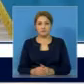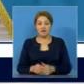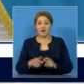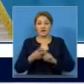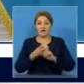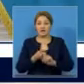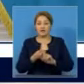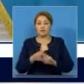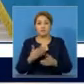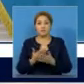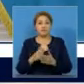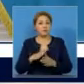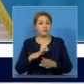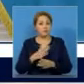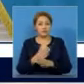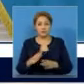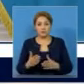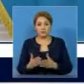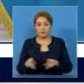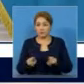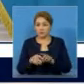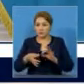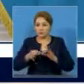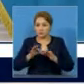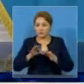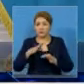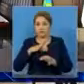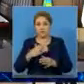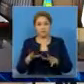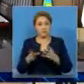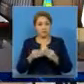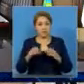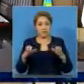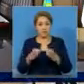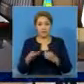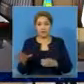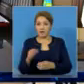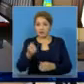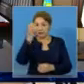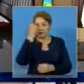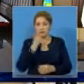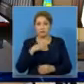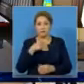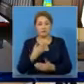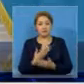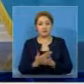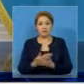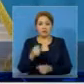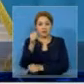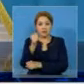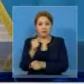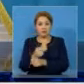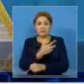Коронавирус дағдарысының салқыны тимеген сала жоқ. Осындай қиын кезеңде бізбен бірге болған компаниялардың барлығына алғысымды білдірем.